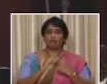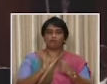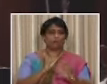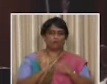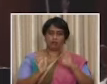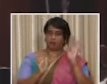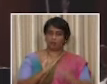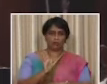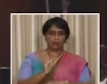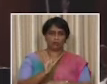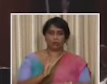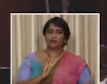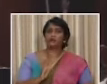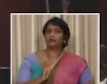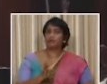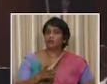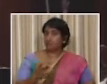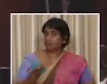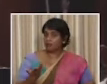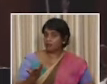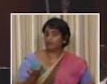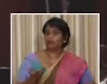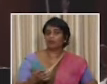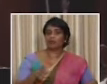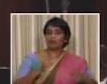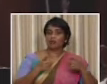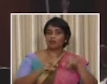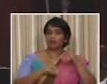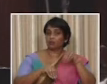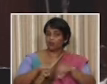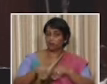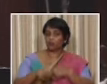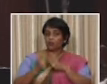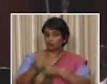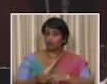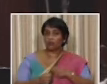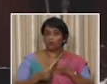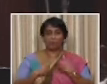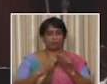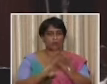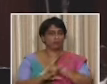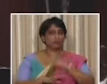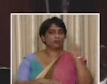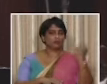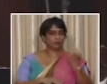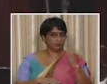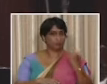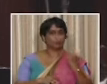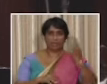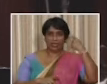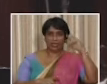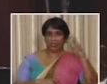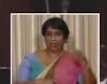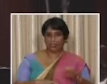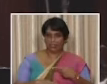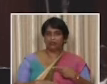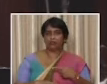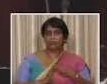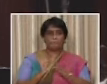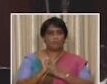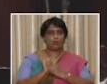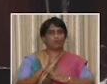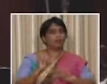අයින් කරගන්න කියලා. මොකද එහෙම වුනේ නැත්තම් ගොවියා ශක්තිමත් වෙන්නේ නැහැ. දැන් මට පෙර කතා කරපු ඊයේ දවසේ අපේ